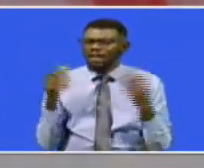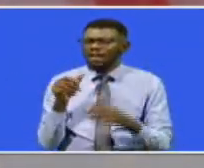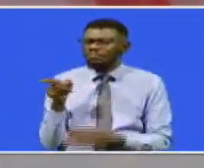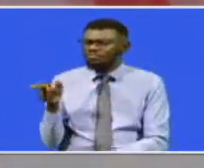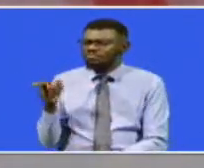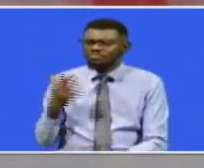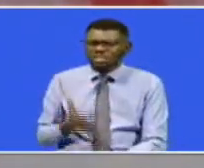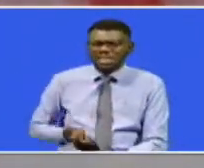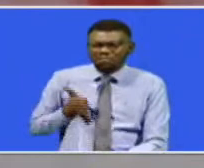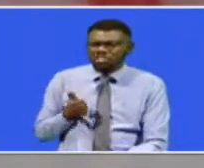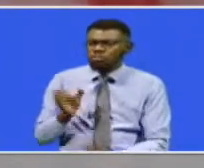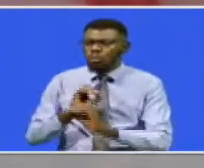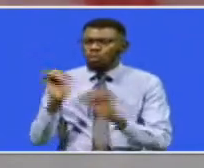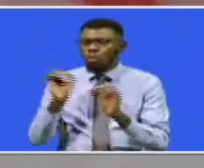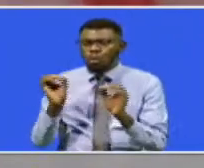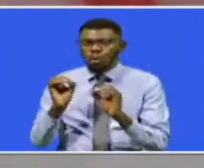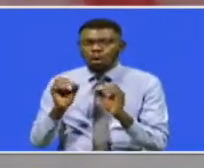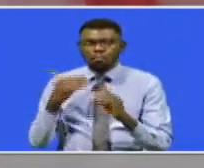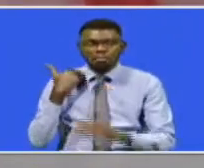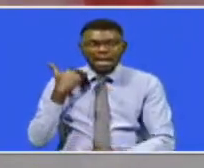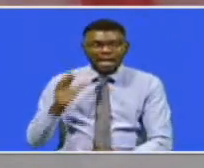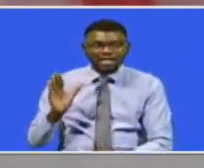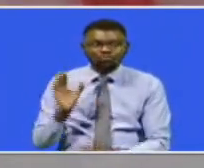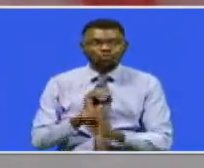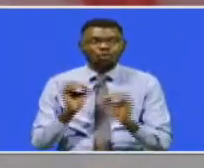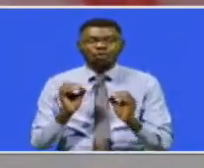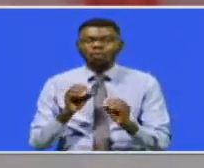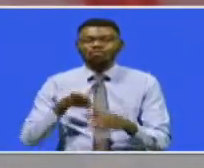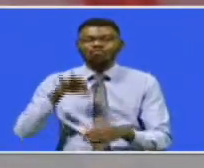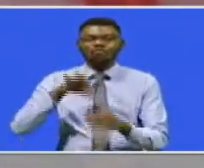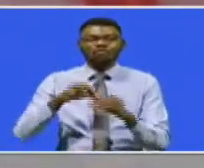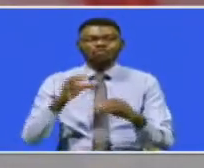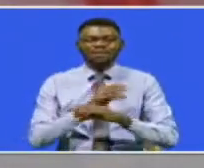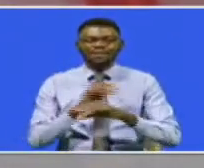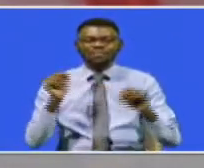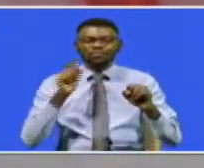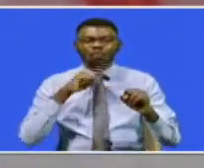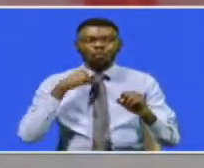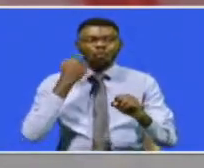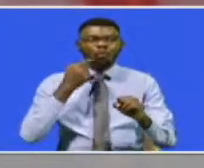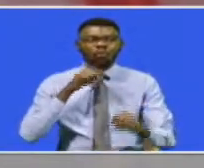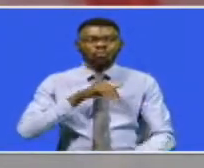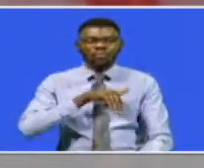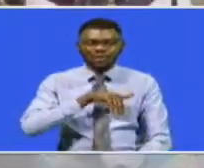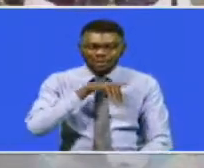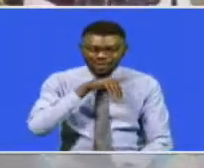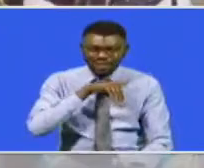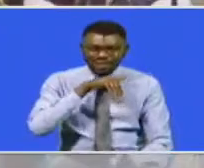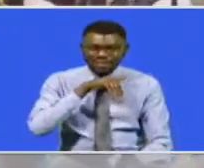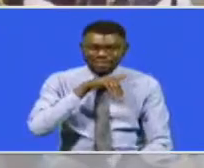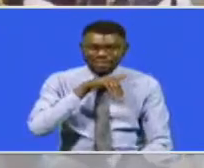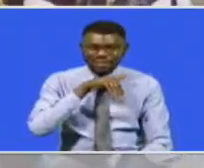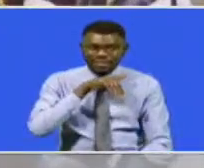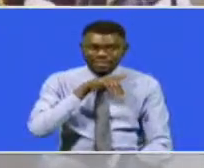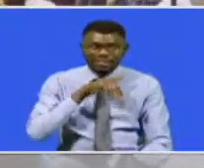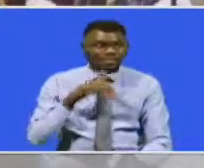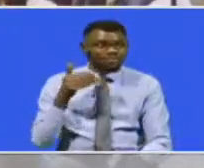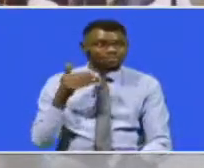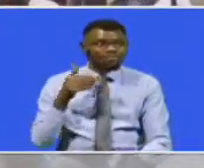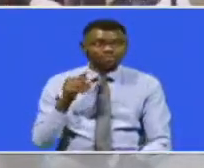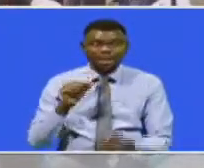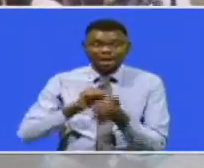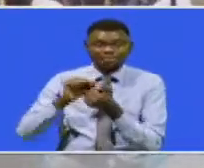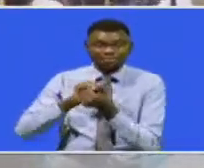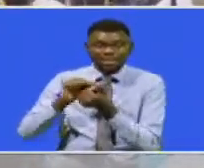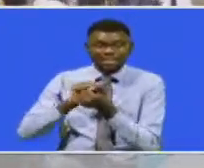hana matendo mbaya. Tupeane hii kura ya president kwa nani? Raila Amolo Odinga. Mnamo Ijumaa, Raila na